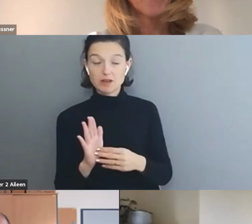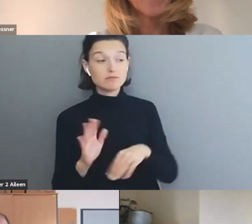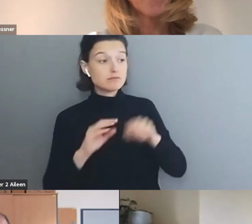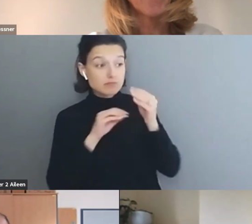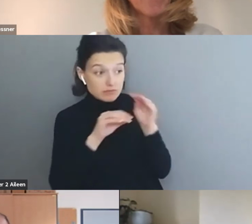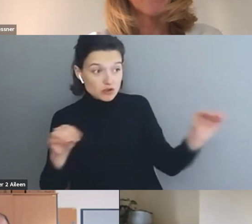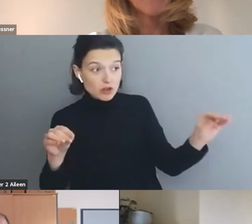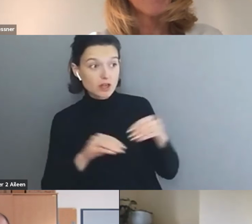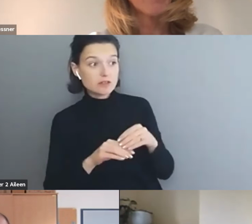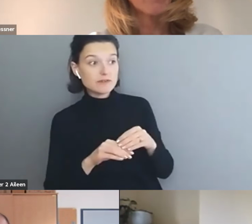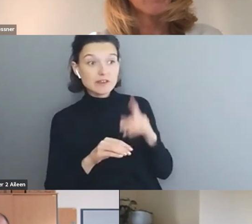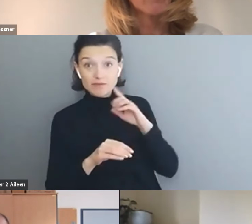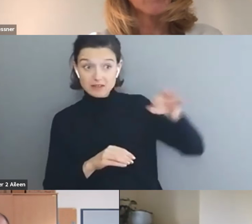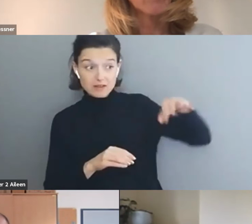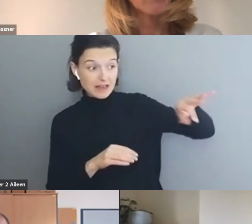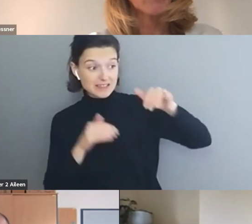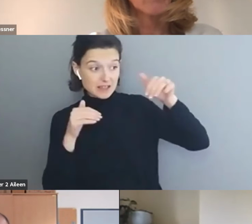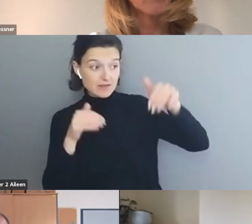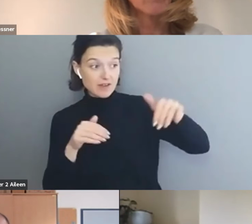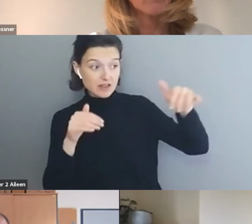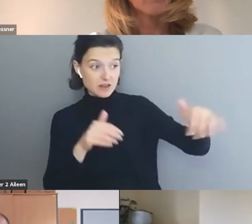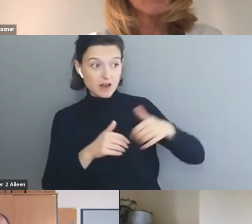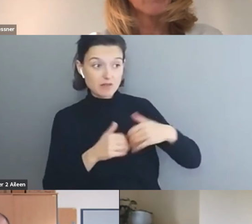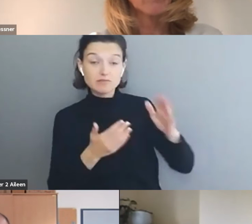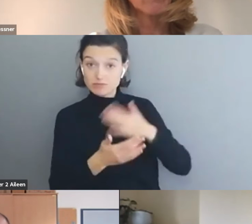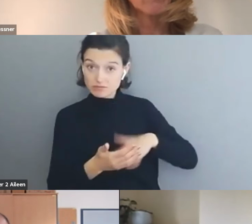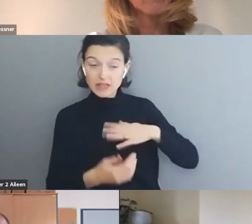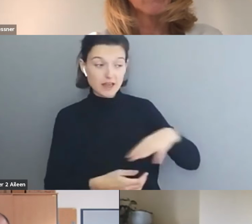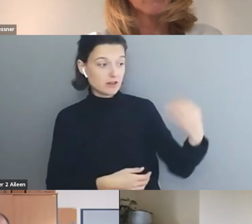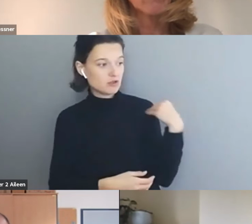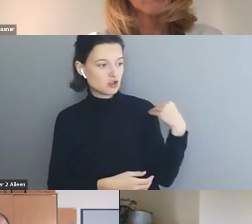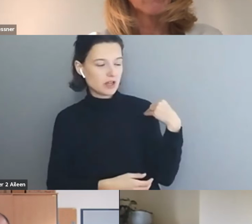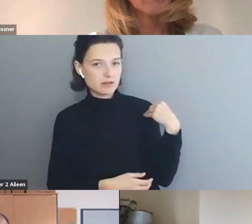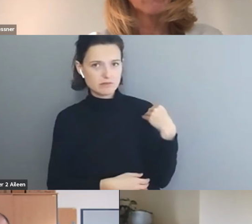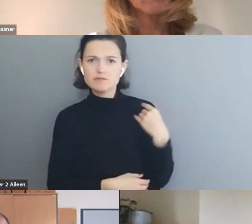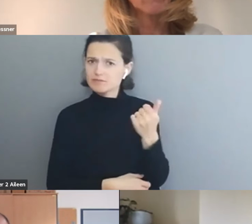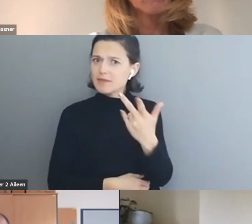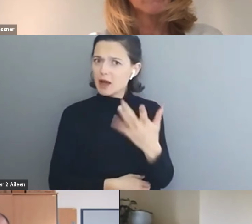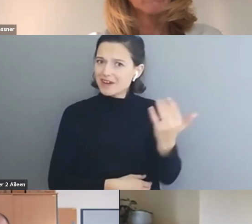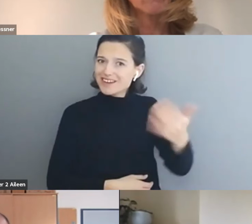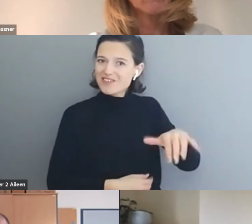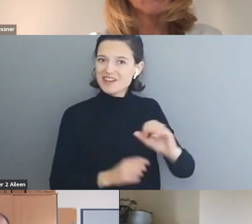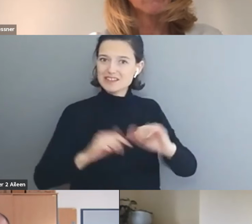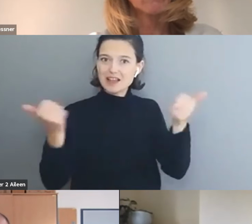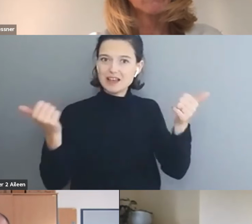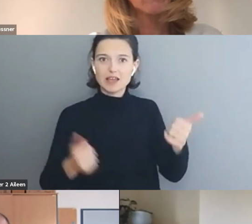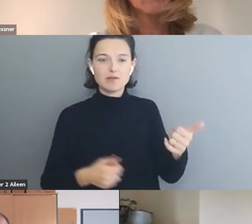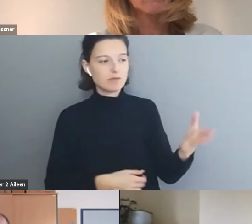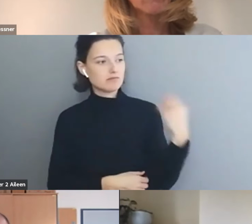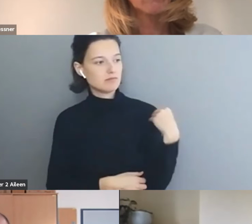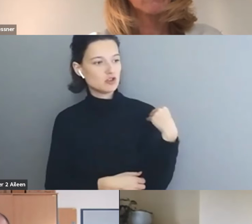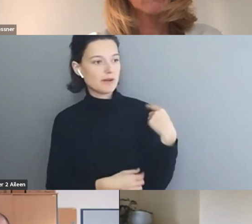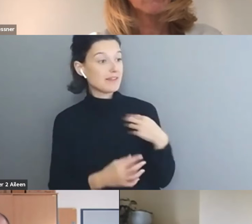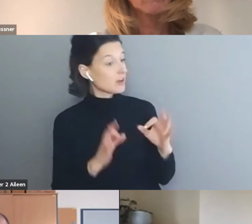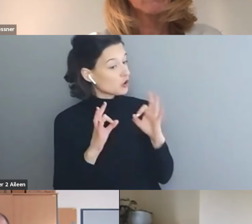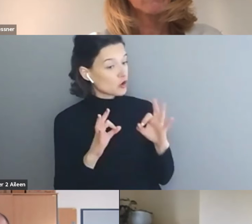habe ich doch schon einige Fragen erhalten und die Leute waren immer total happy, dass ich ihnen eben sehr, sehr konkret habe helfen können. Und